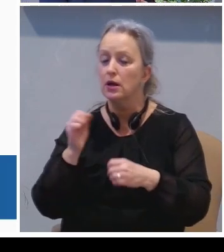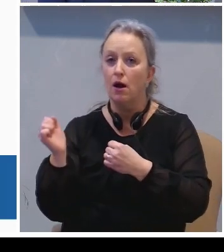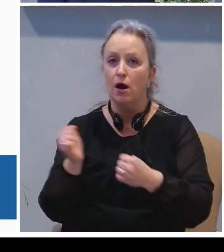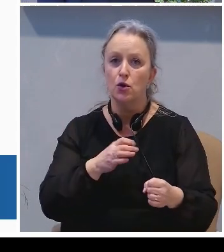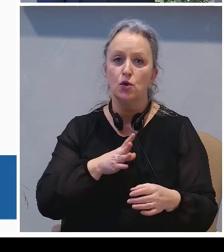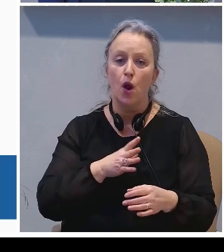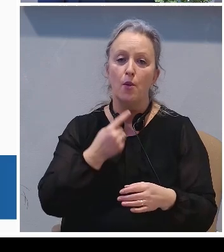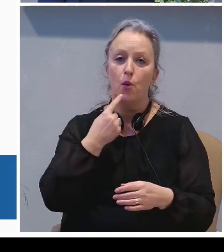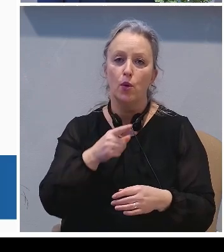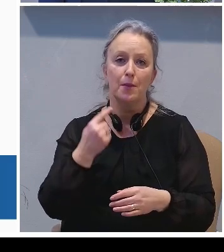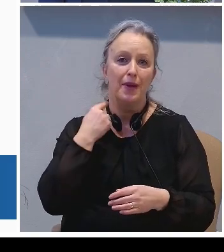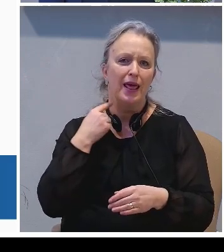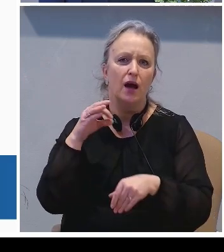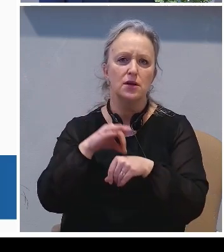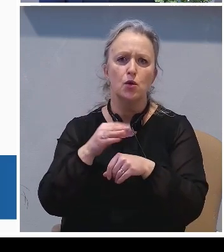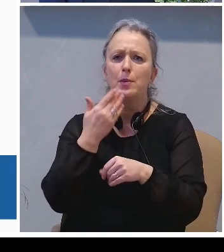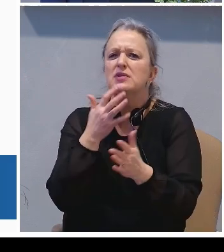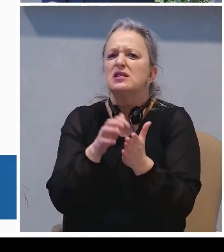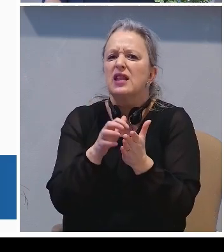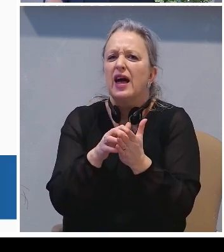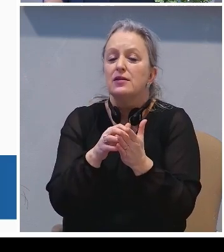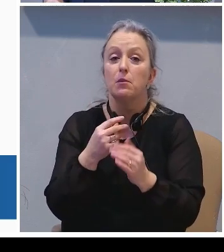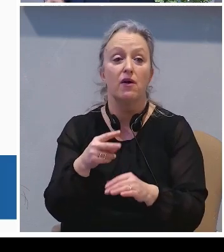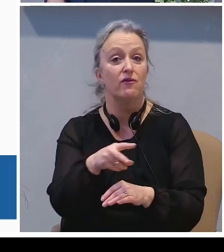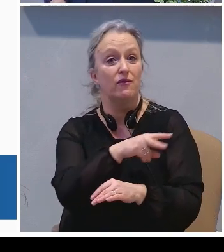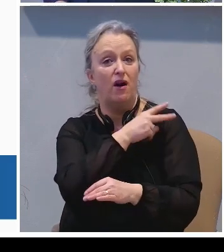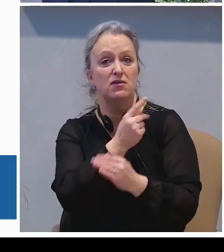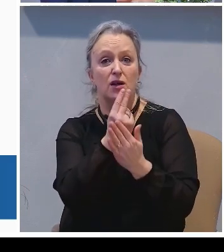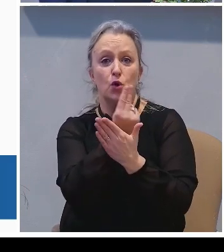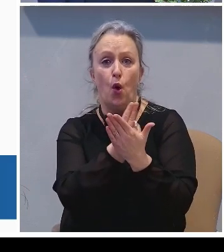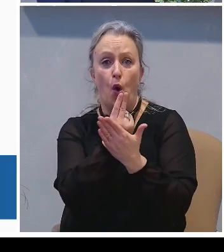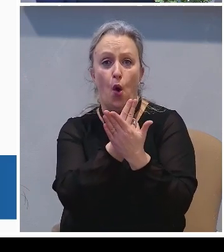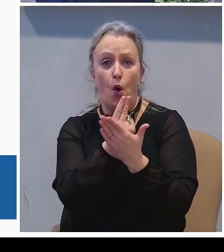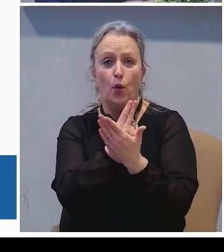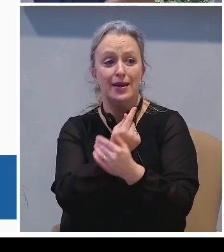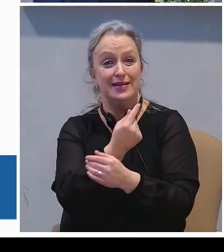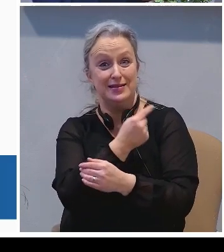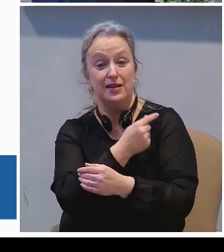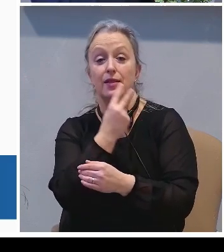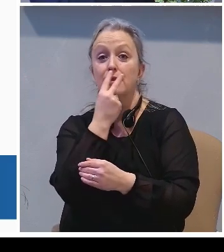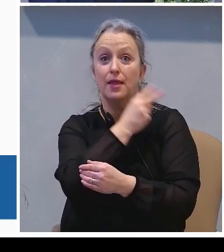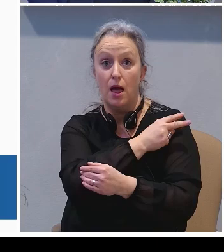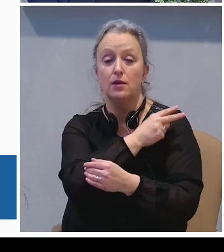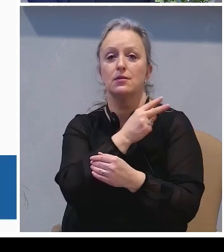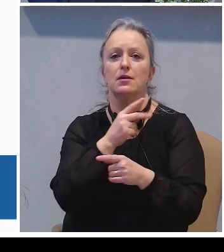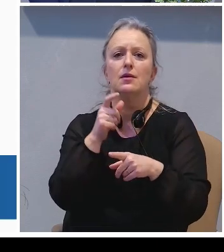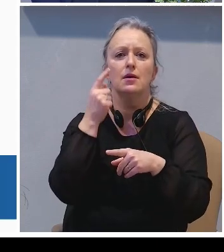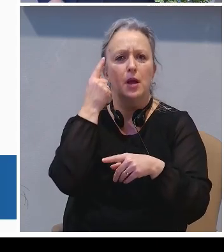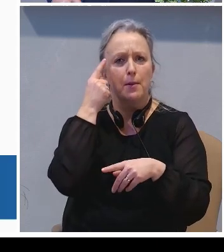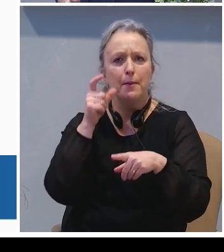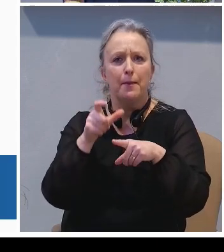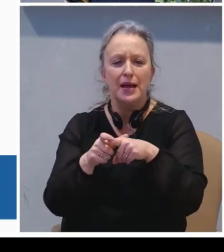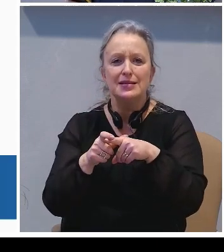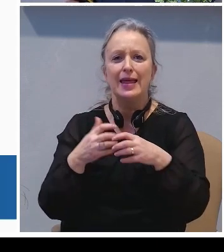us lihashaigus, first aga mis speak see about tähendab? Kui te definitions. vaatate We're seda used to joonist talking about tegelikult, muscular siis te disease, but näete, what does it et really selle mean? mõiste all nagu